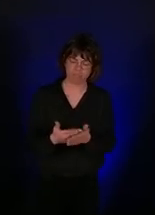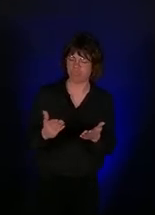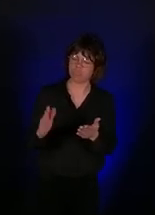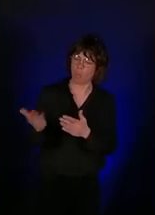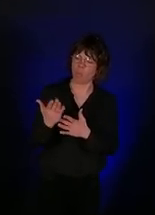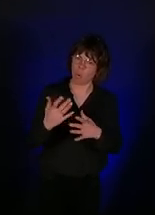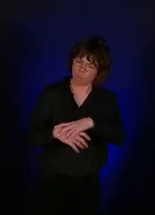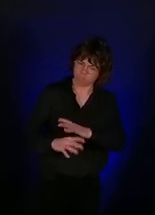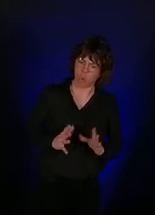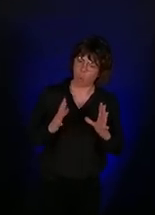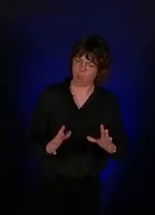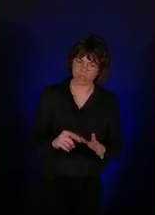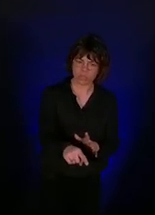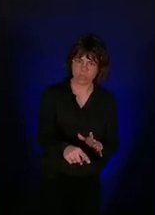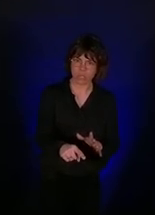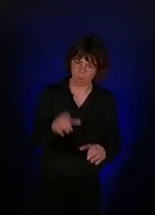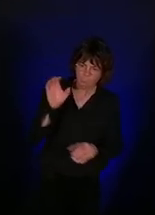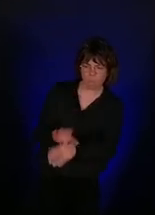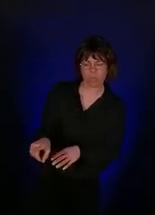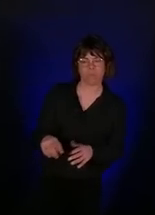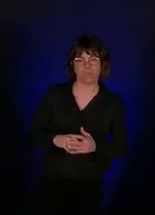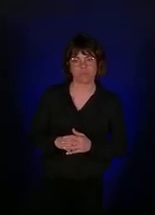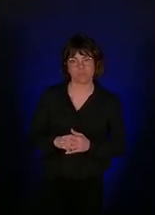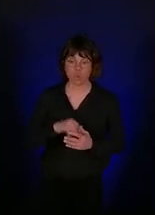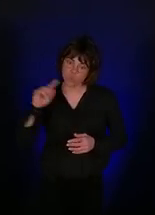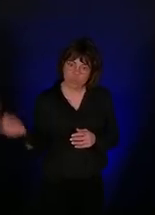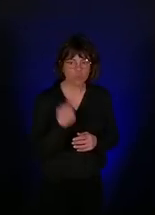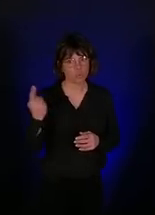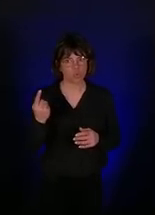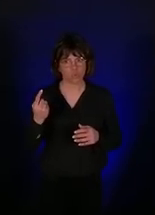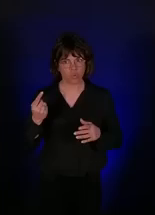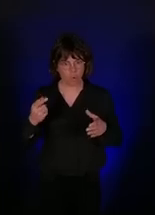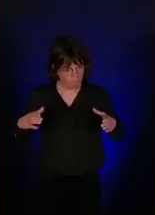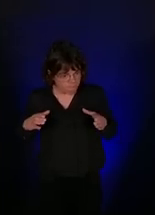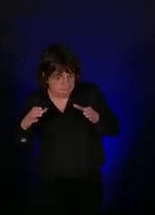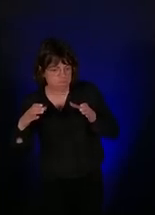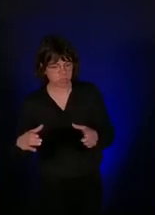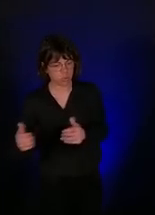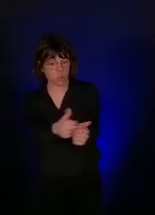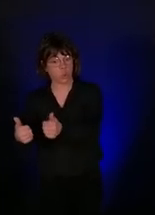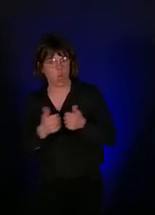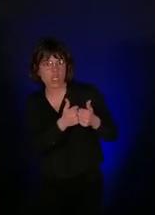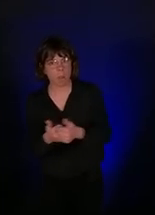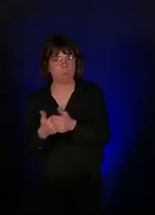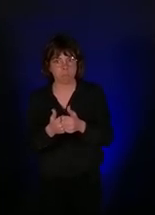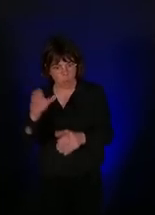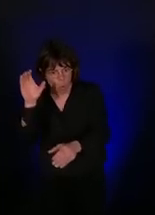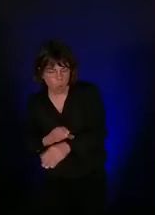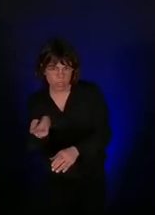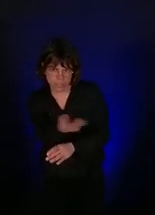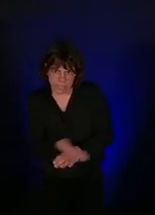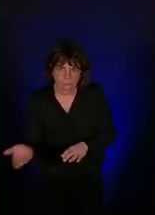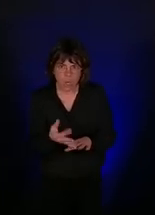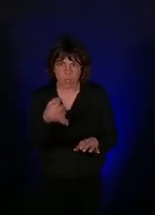et courageux éco-résistants. Nous devons devenir tous avec eux des éco-résistants et, comme on dit chez